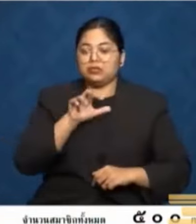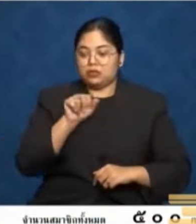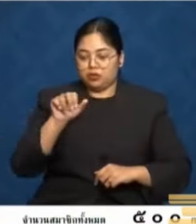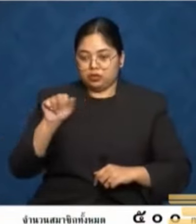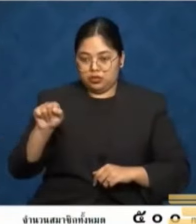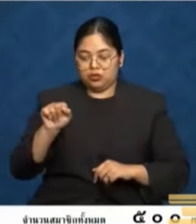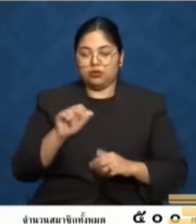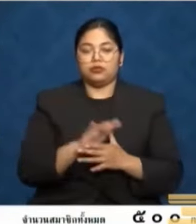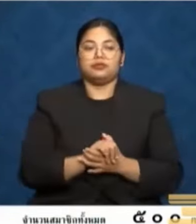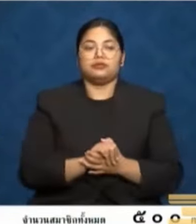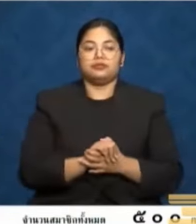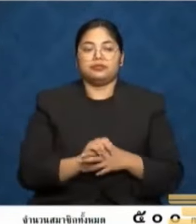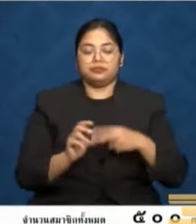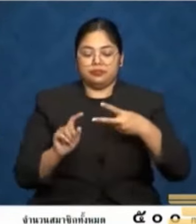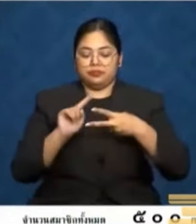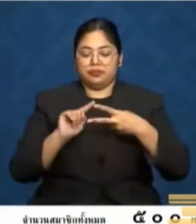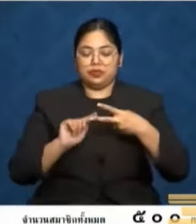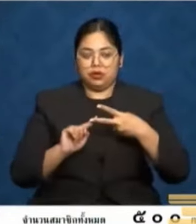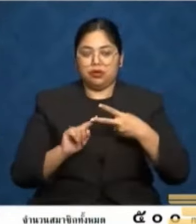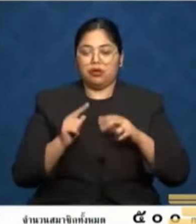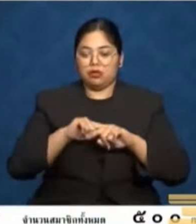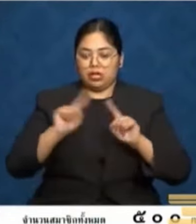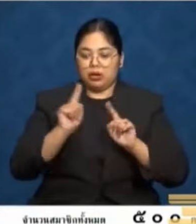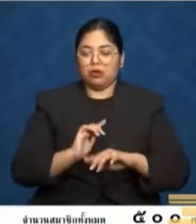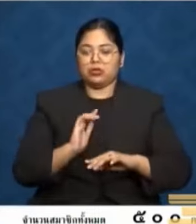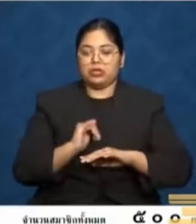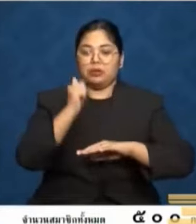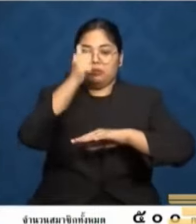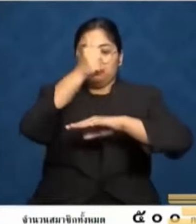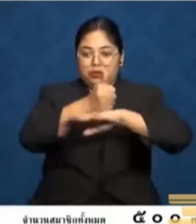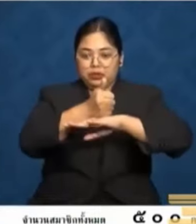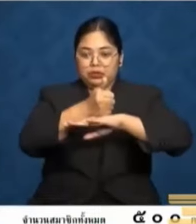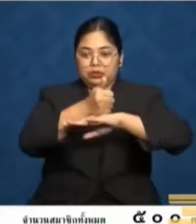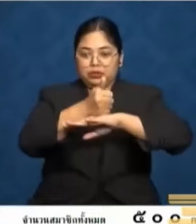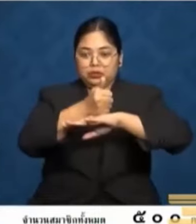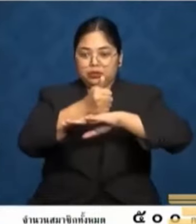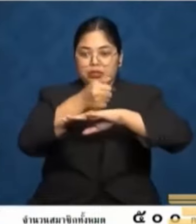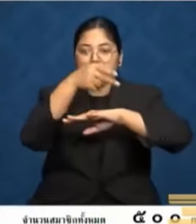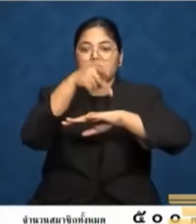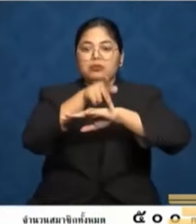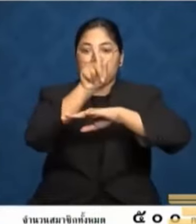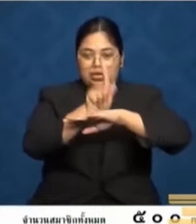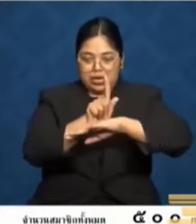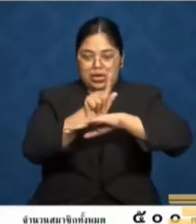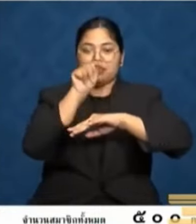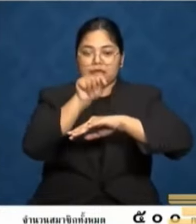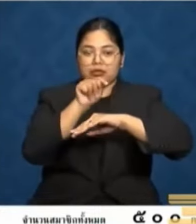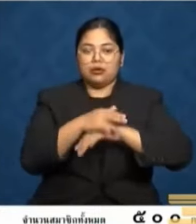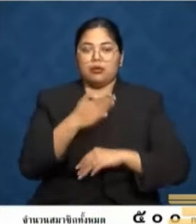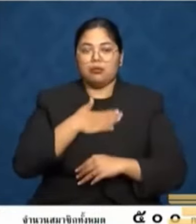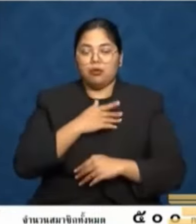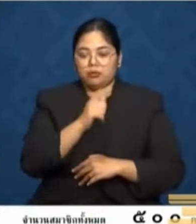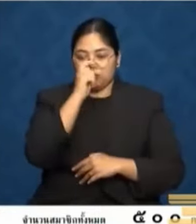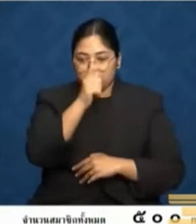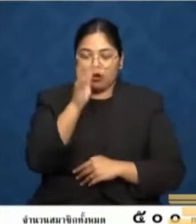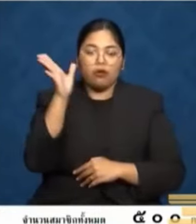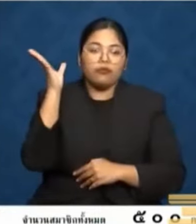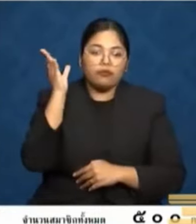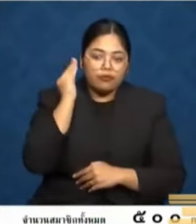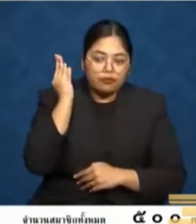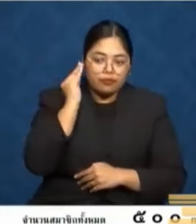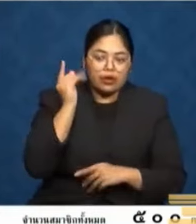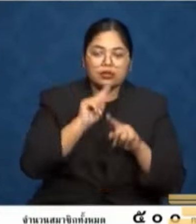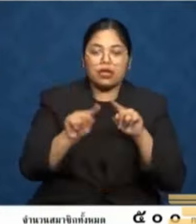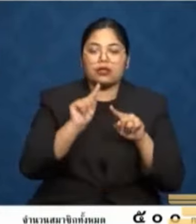แทนราษฎรแต่พอท่านนั่งอยู่บนบัลลังก์ท่านคือประมุขที่พวกผมจะต้องรับฟังเวลาท่าน